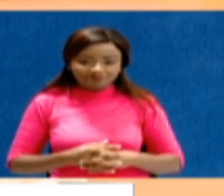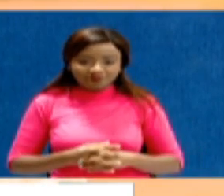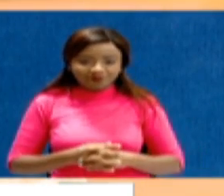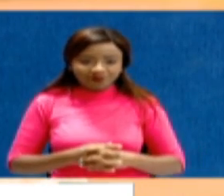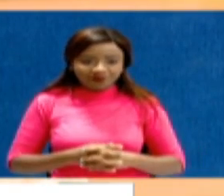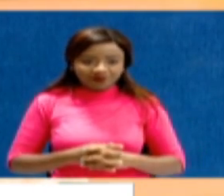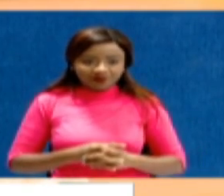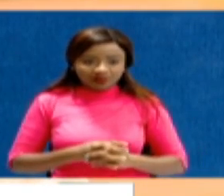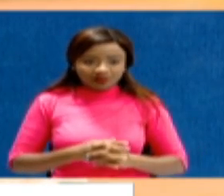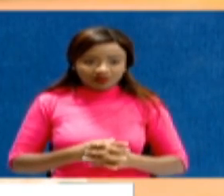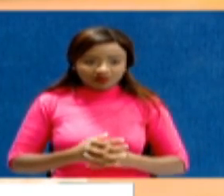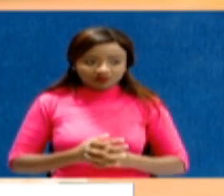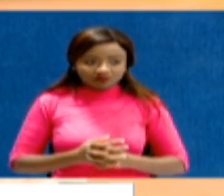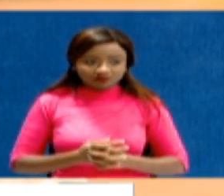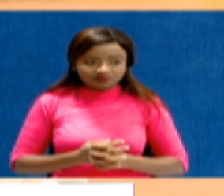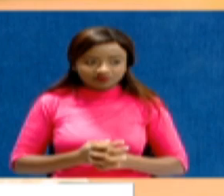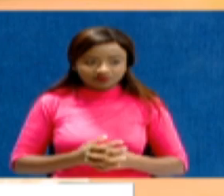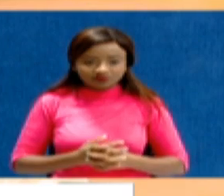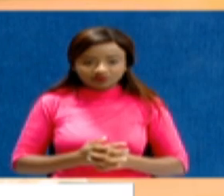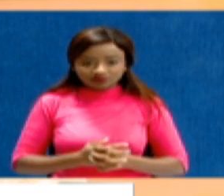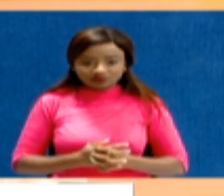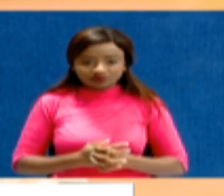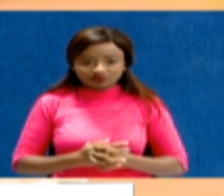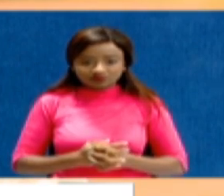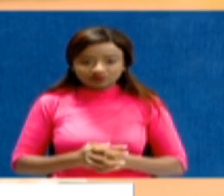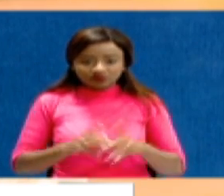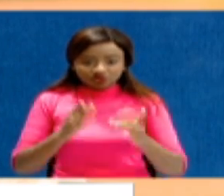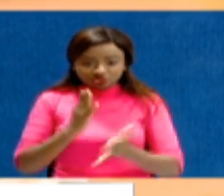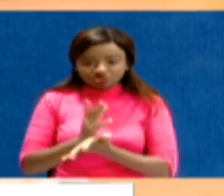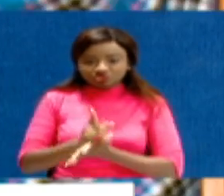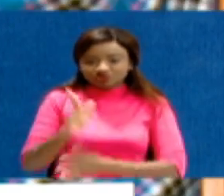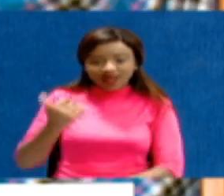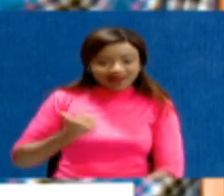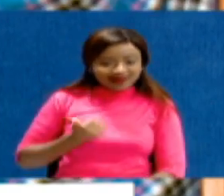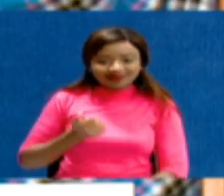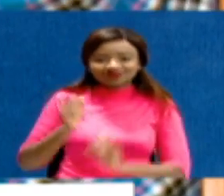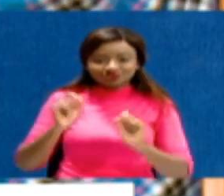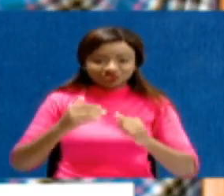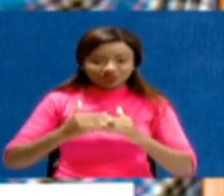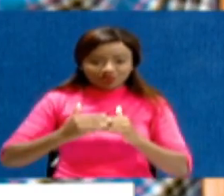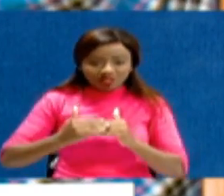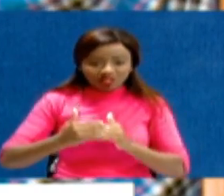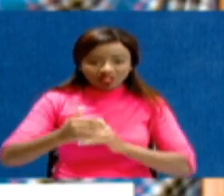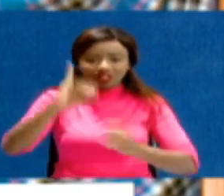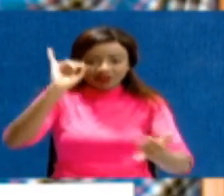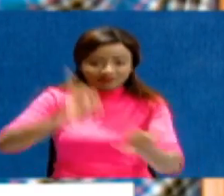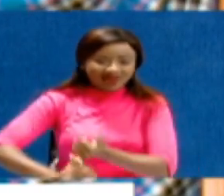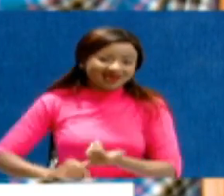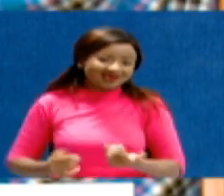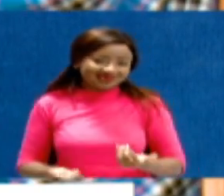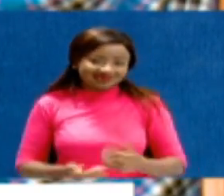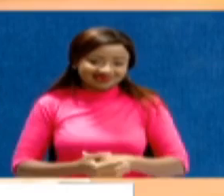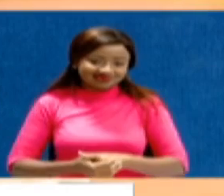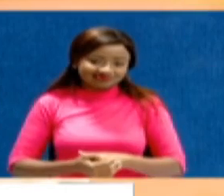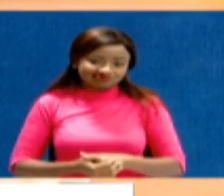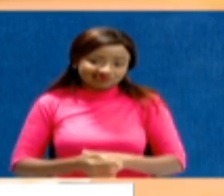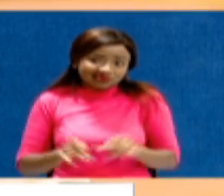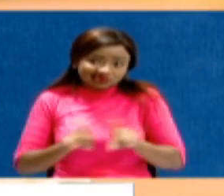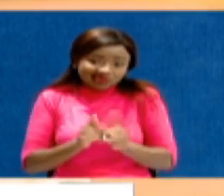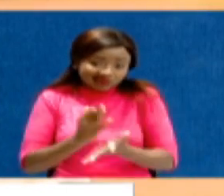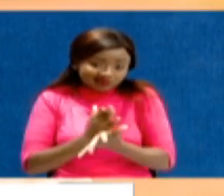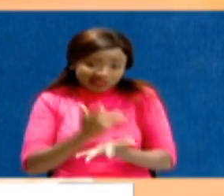be, big ones are likely to be married off, and even pregnancy. But the whole